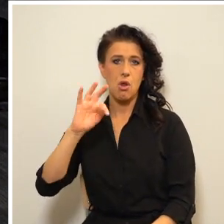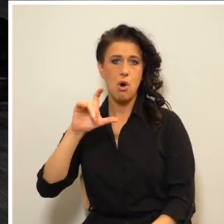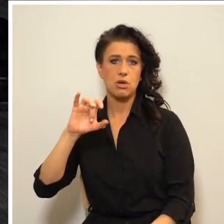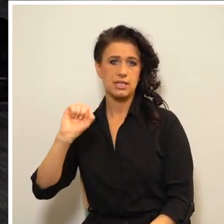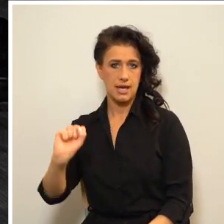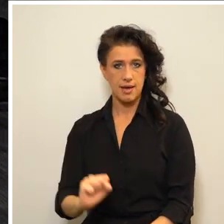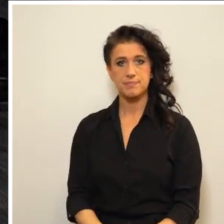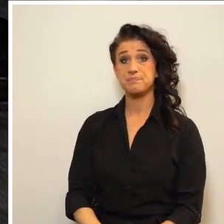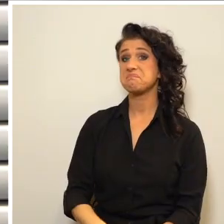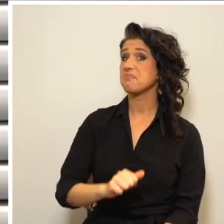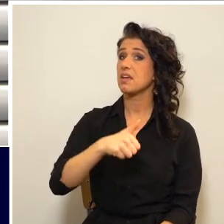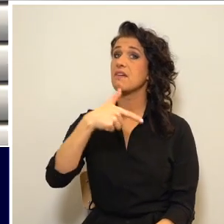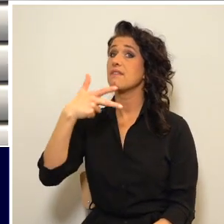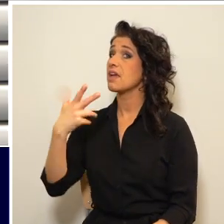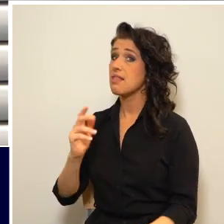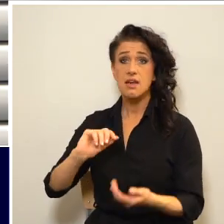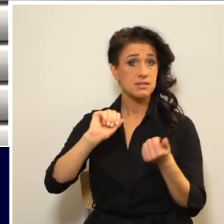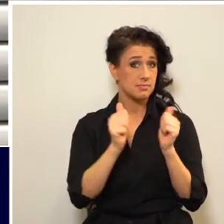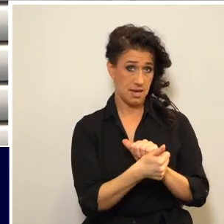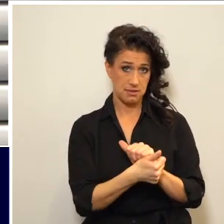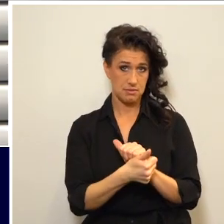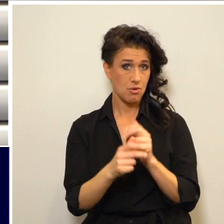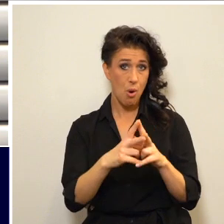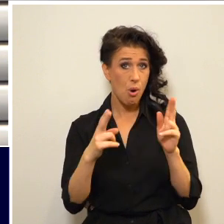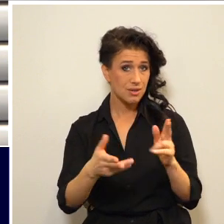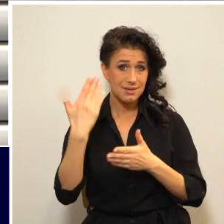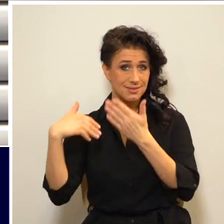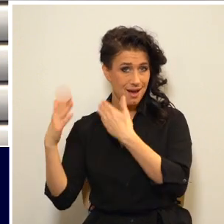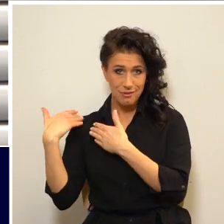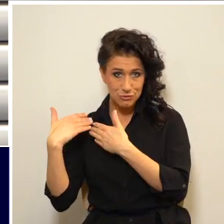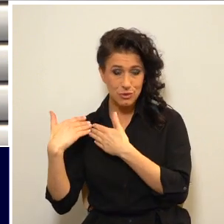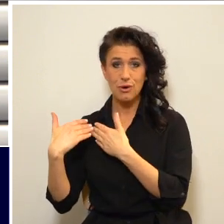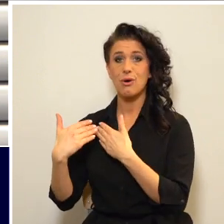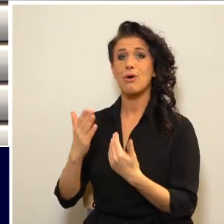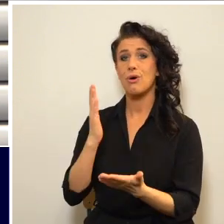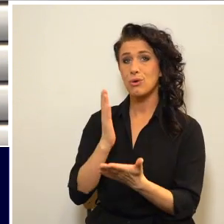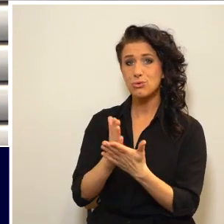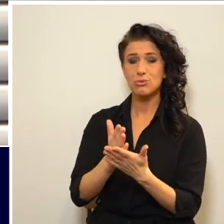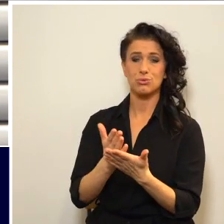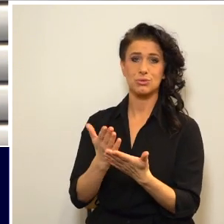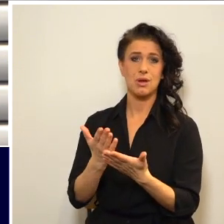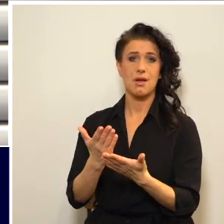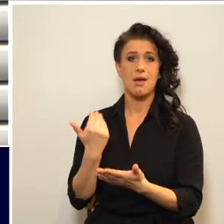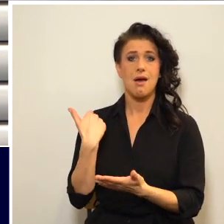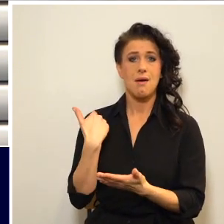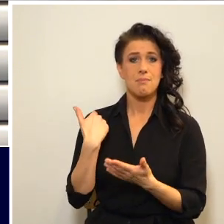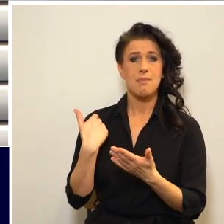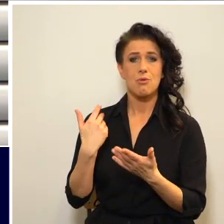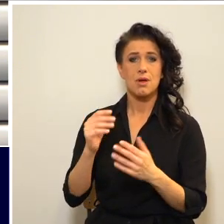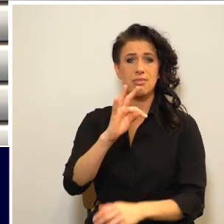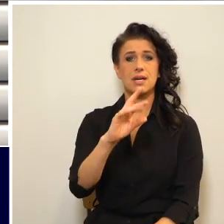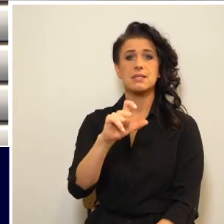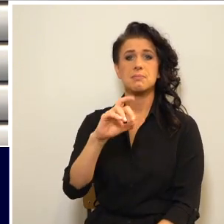wiele ile w tamtym okresie czasu kiedy pieniężne naszej transplantologii Polski i właściwie pionierzy